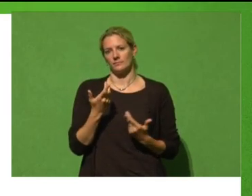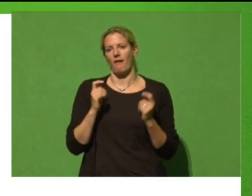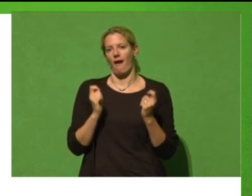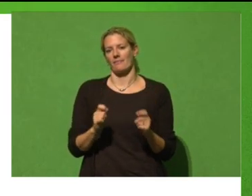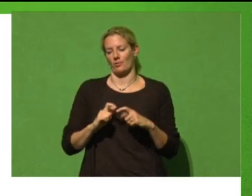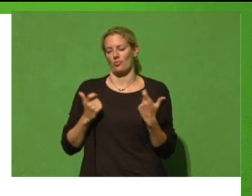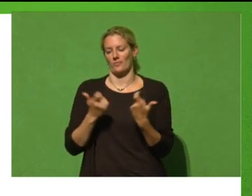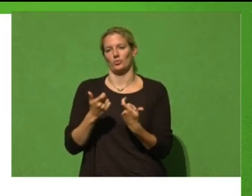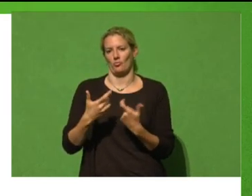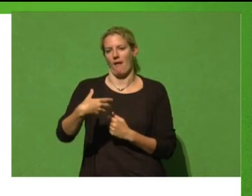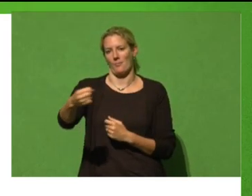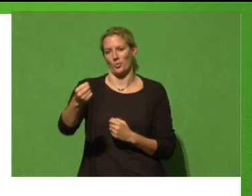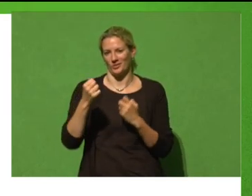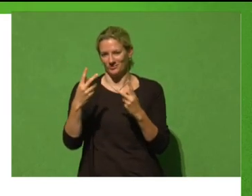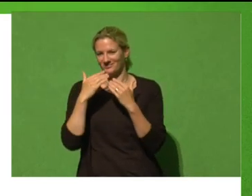Danke.